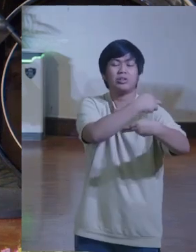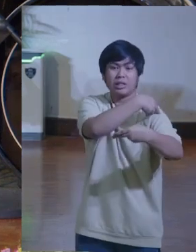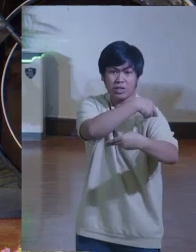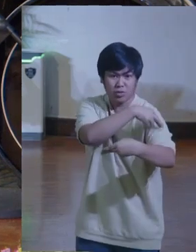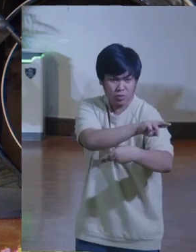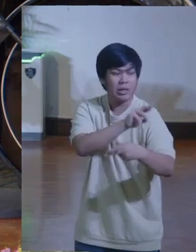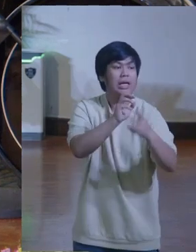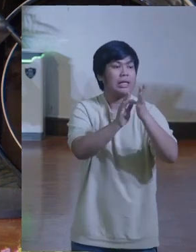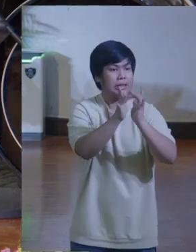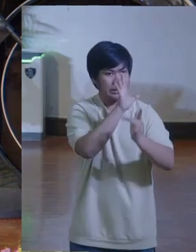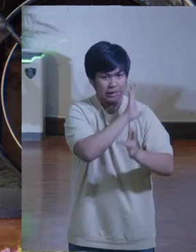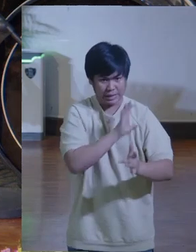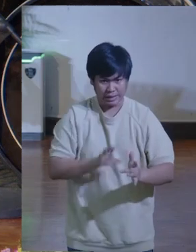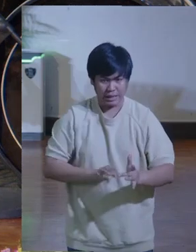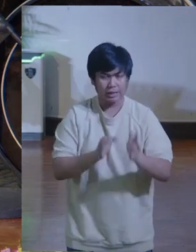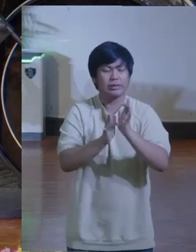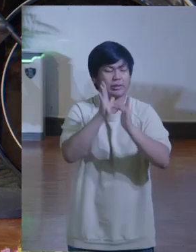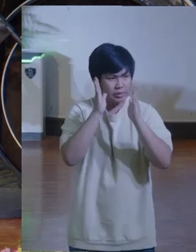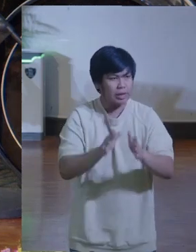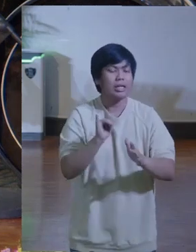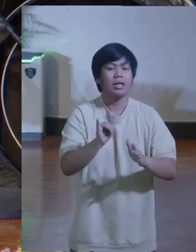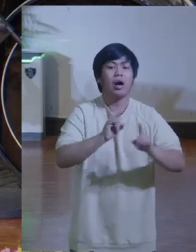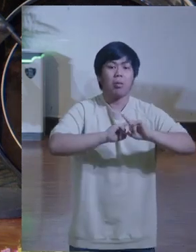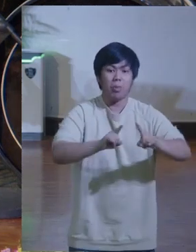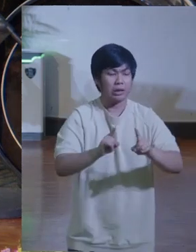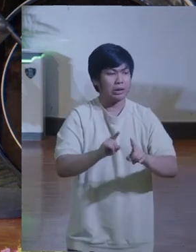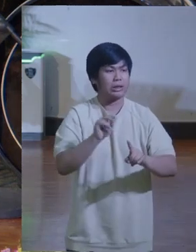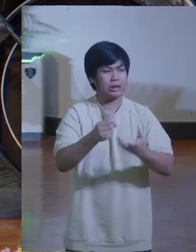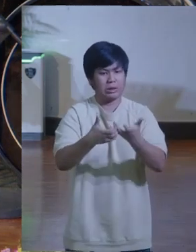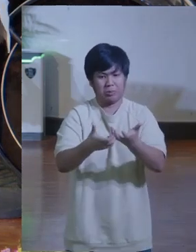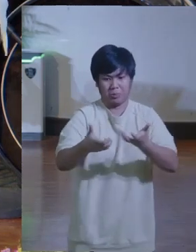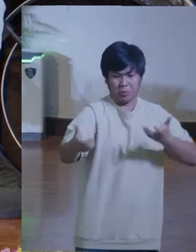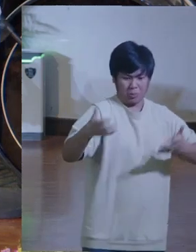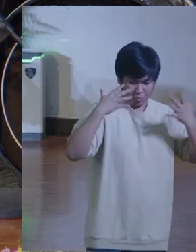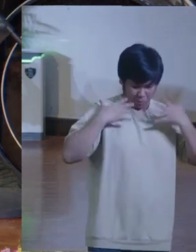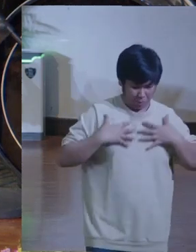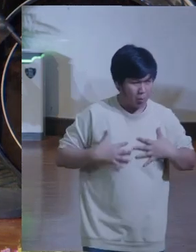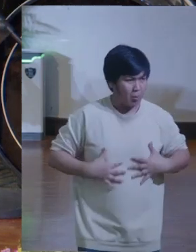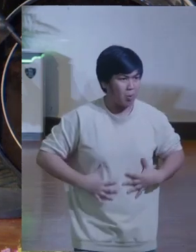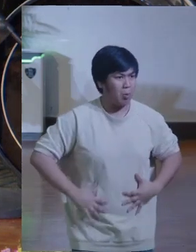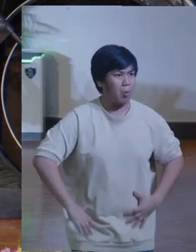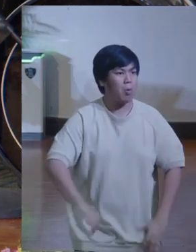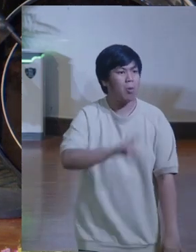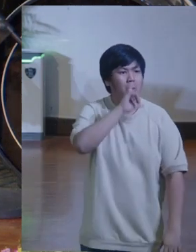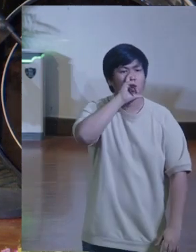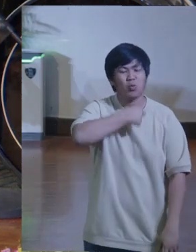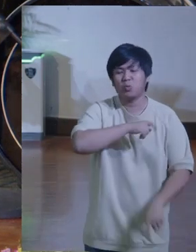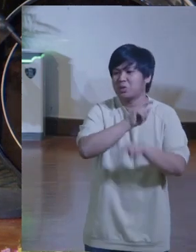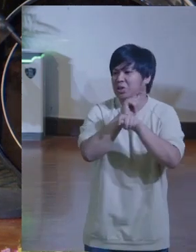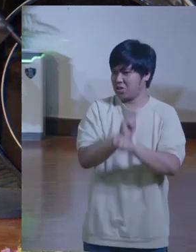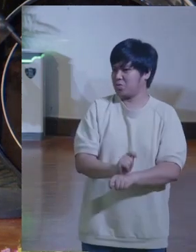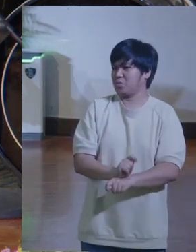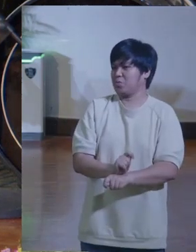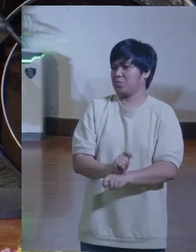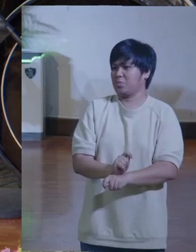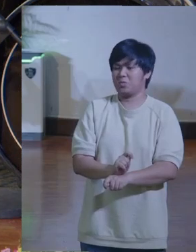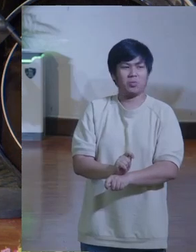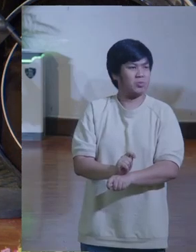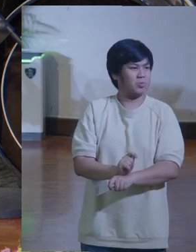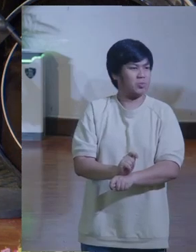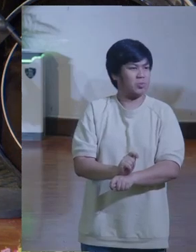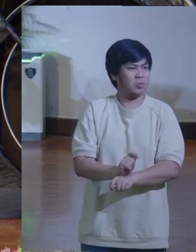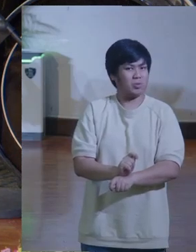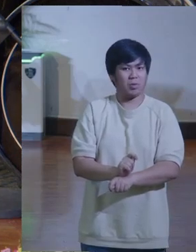Sa kanilang relihiyon, dapat sila ay manamit ng ayon sa lumang tradisyon. Kaya yung mga Amish